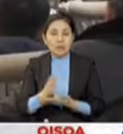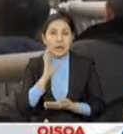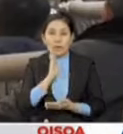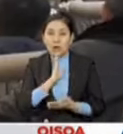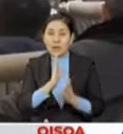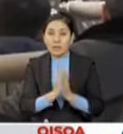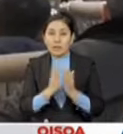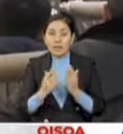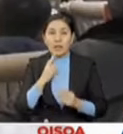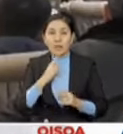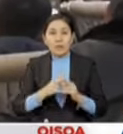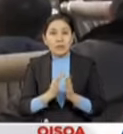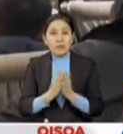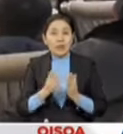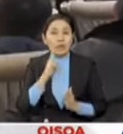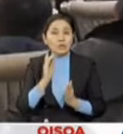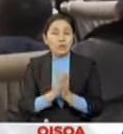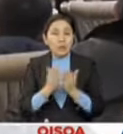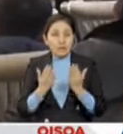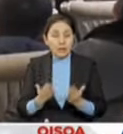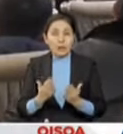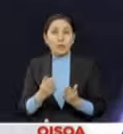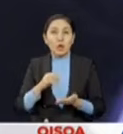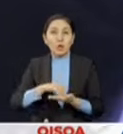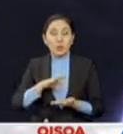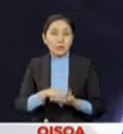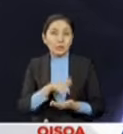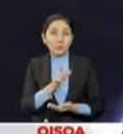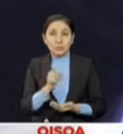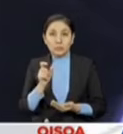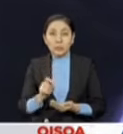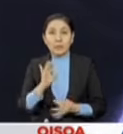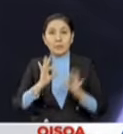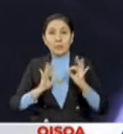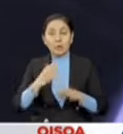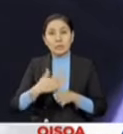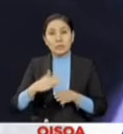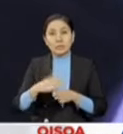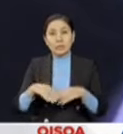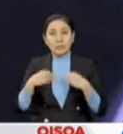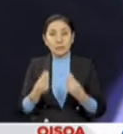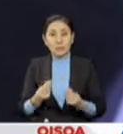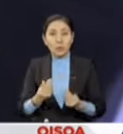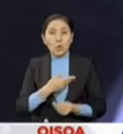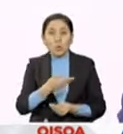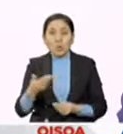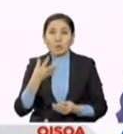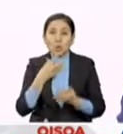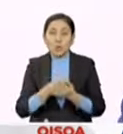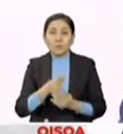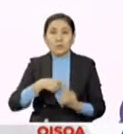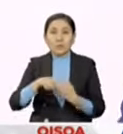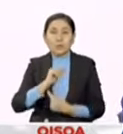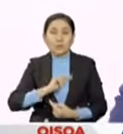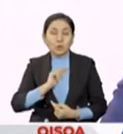ayollar daftari, temir daftari, yoshlar daftarida ro'yxatda turuvchilarga imtiyozli kreditlar ajratilib, ularning o'z